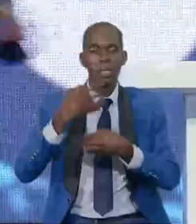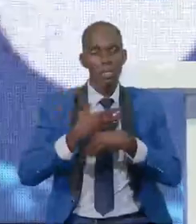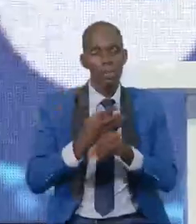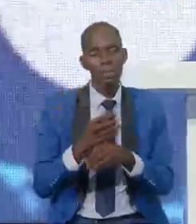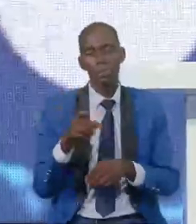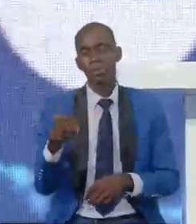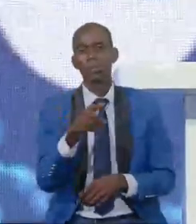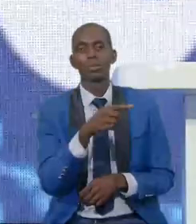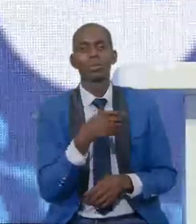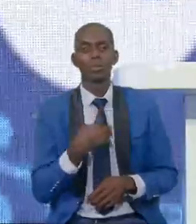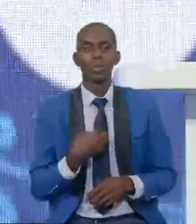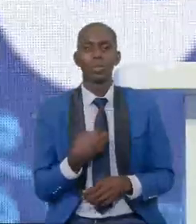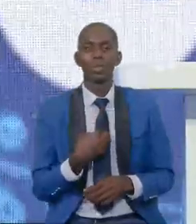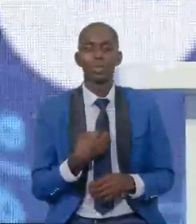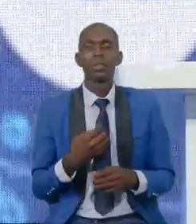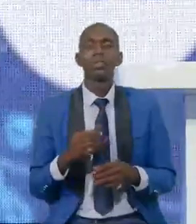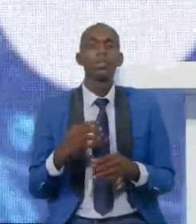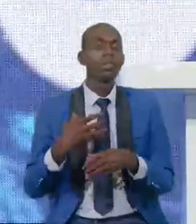vous a créé.